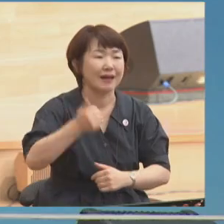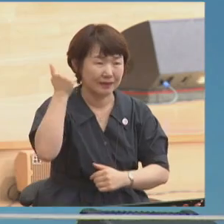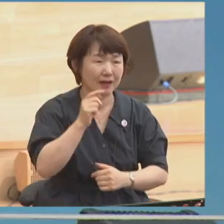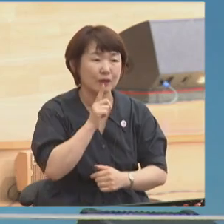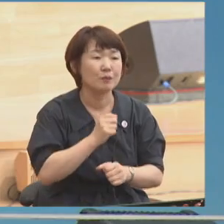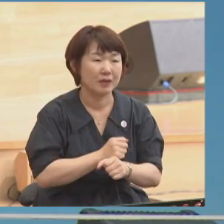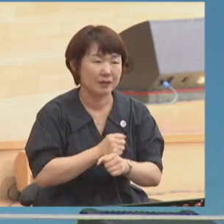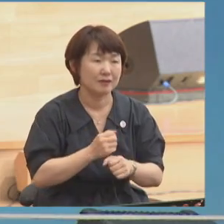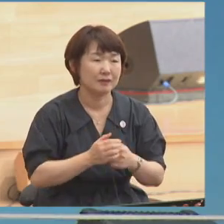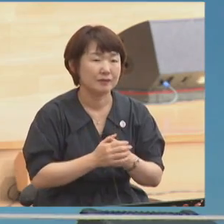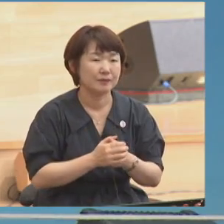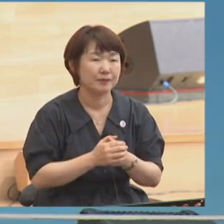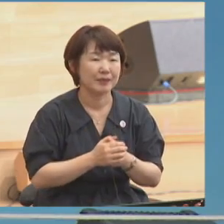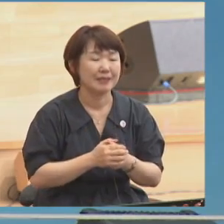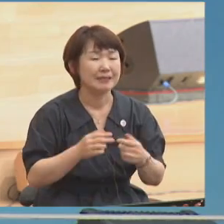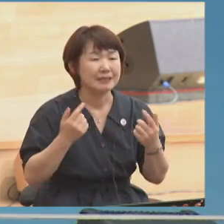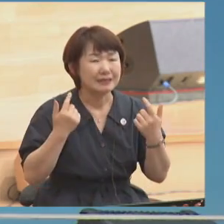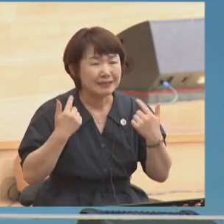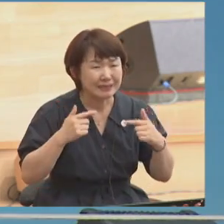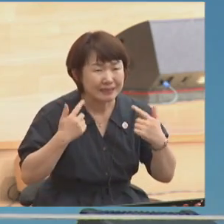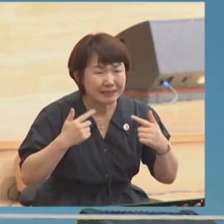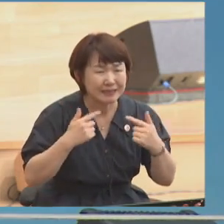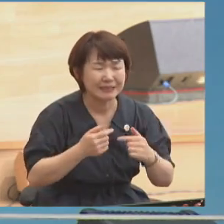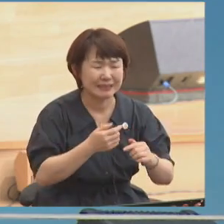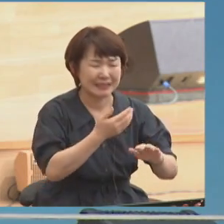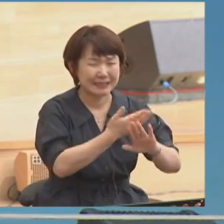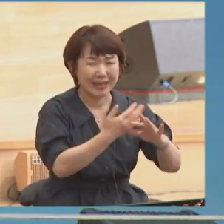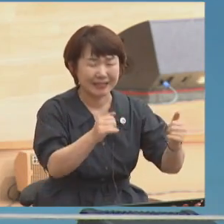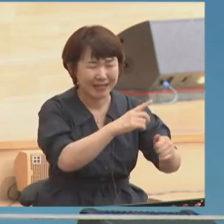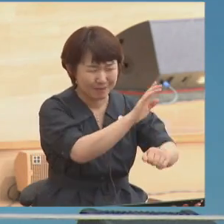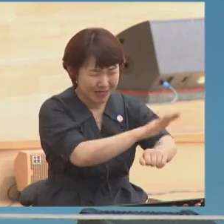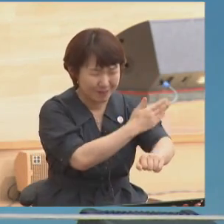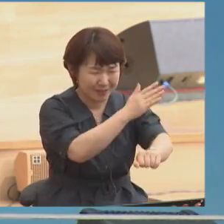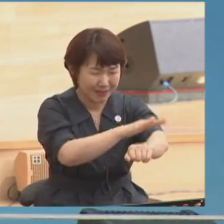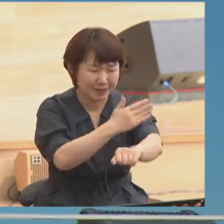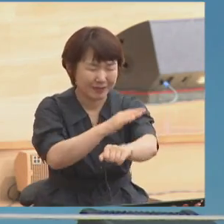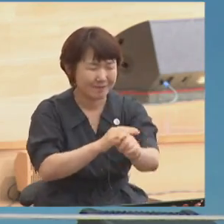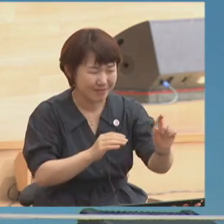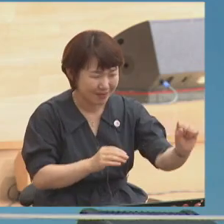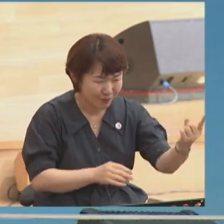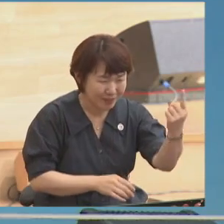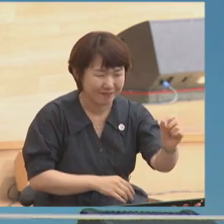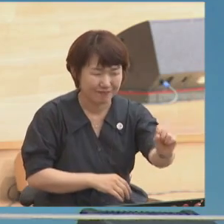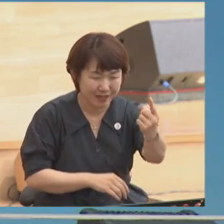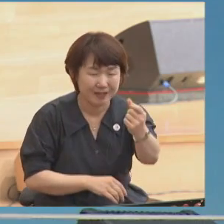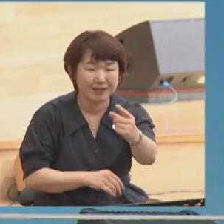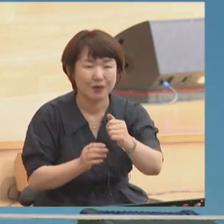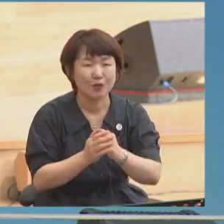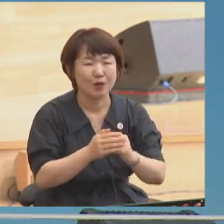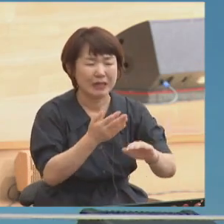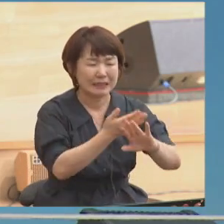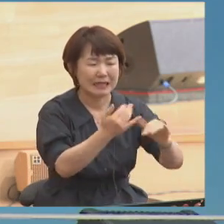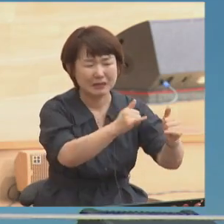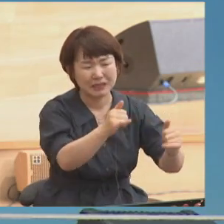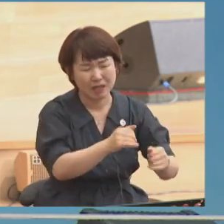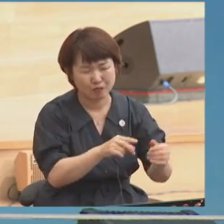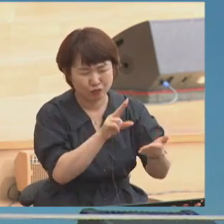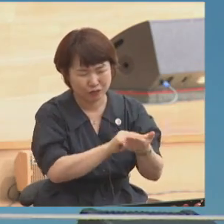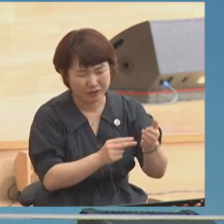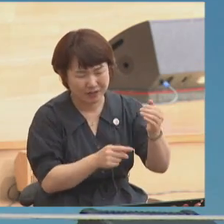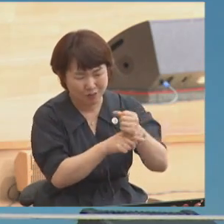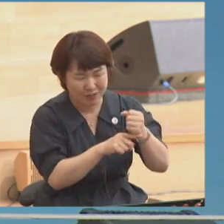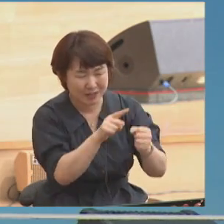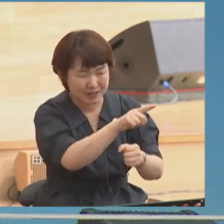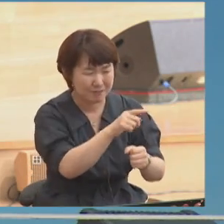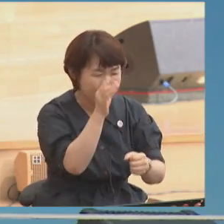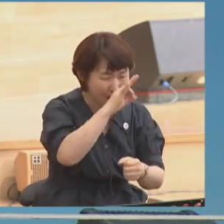그렇게 말하고 있어요. 늘 남 핑계대고 막 비겁하게 다른 데서 문제의 원인을 찾는 그런 쪼다 같은